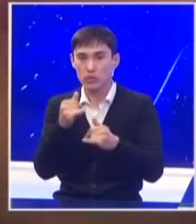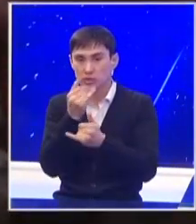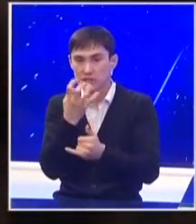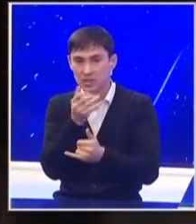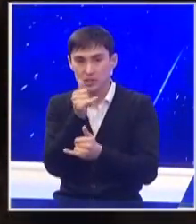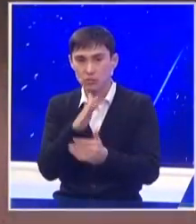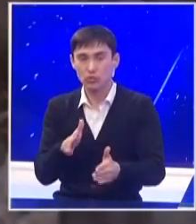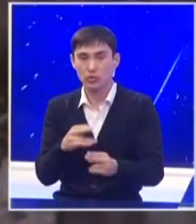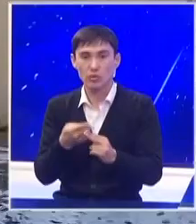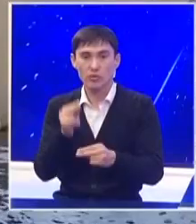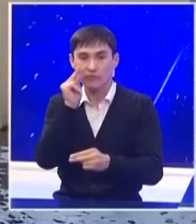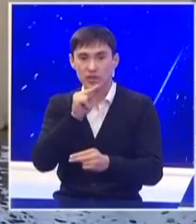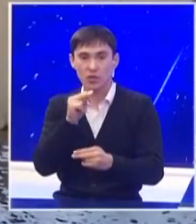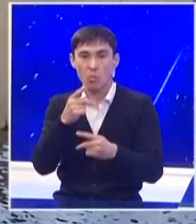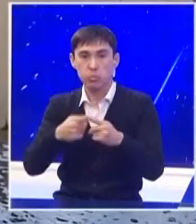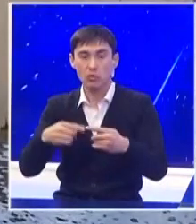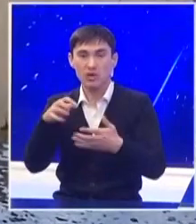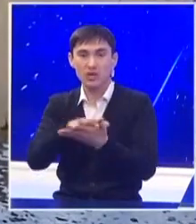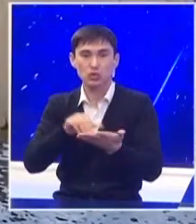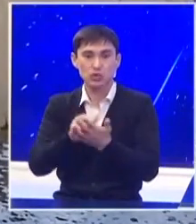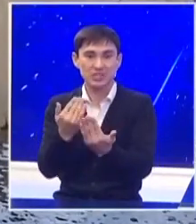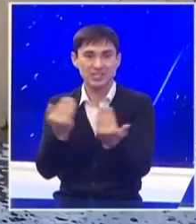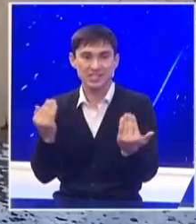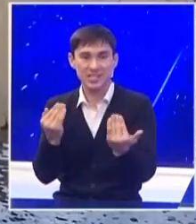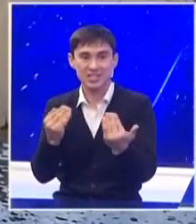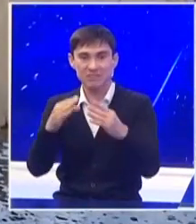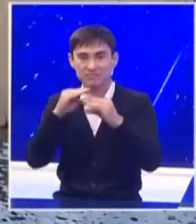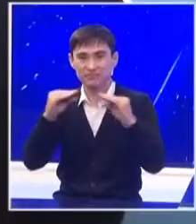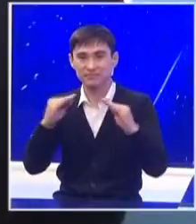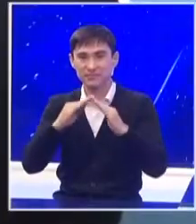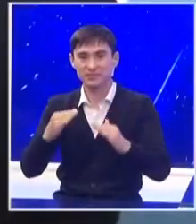согреться. Тому виной полуразрушенные стены и прохудившаяся крыша.